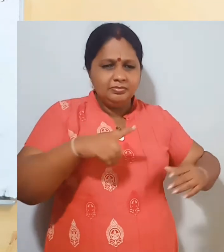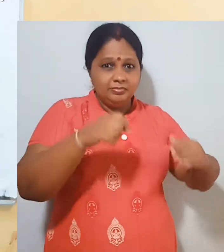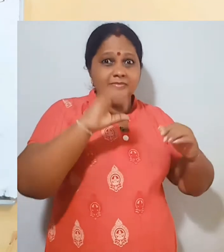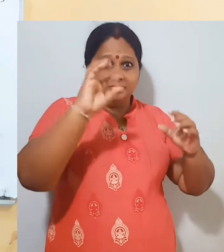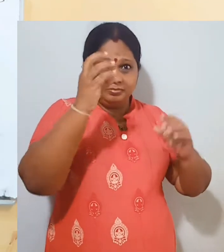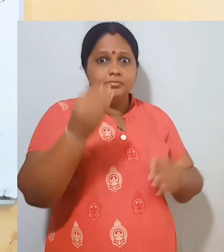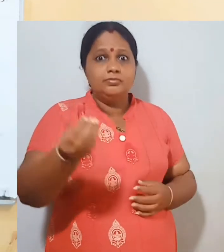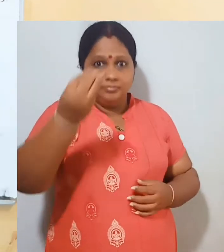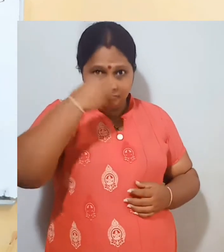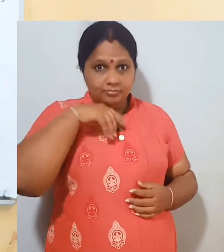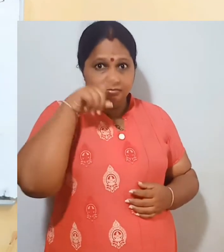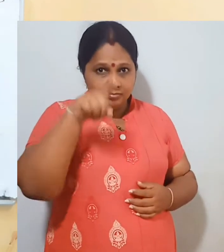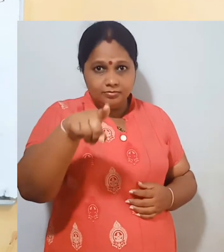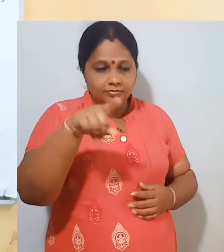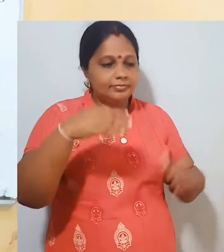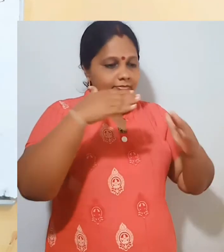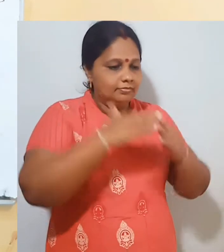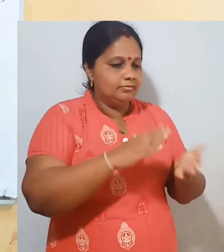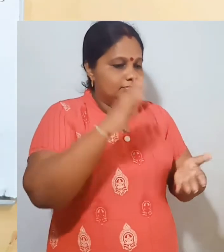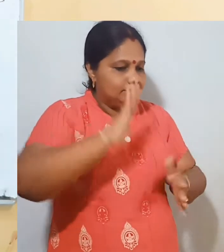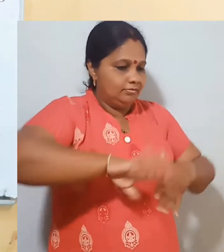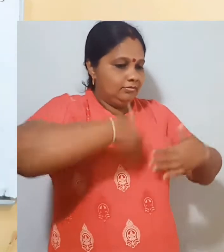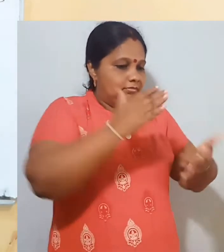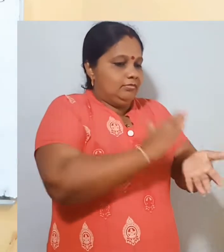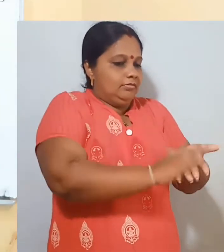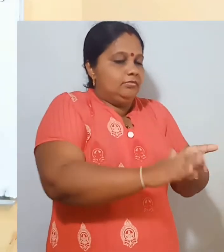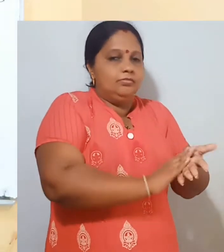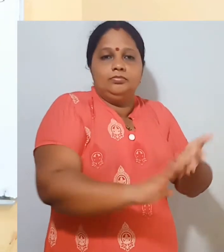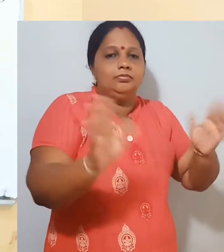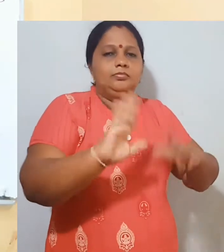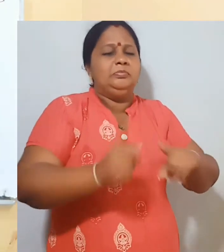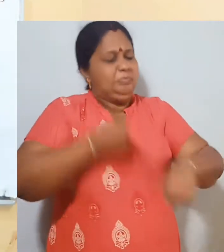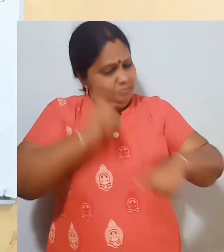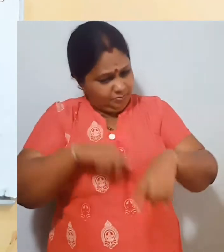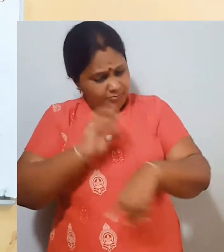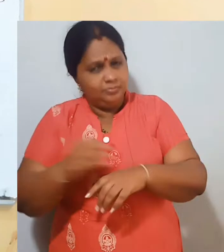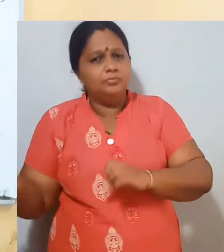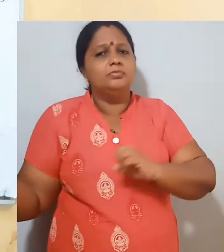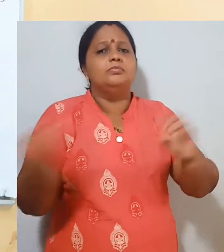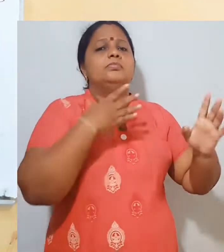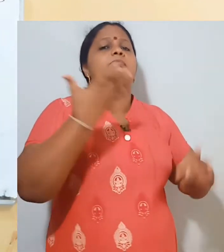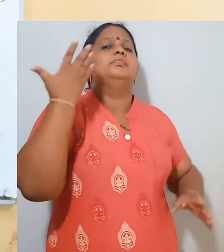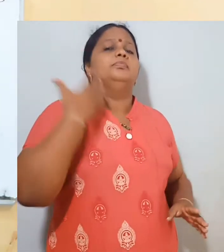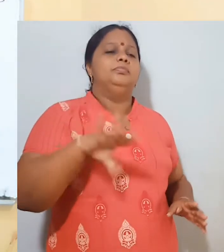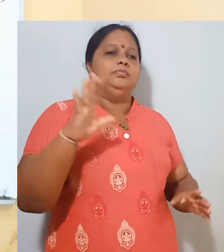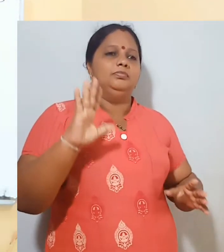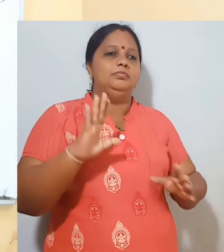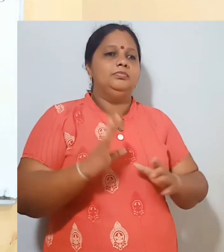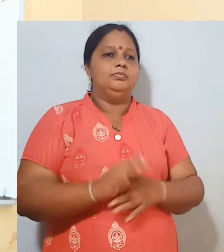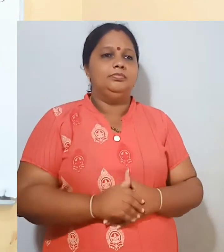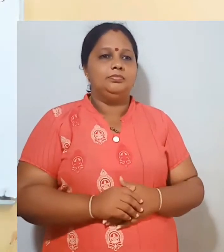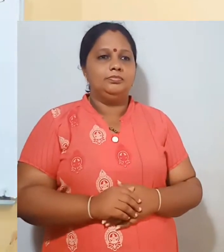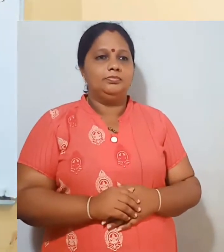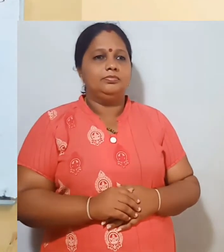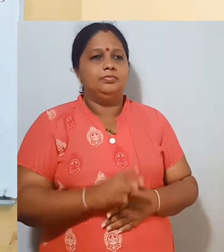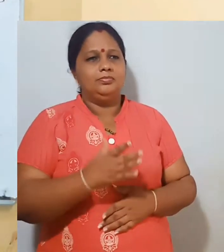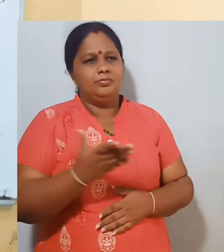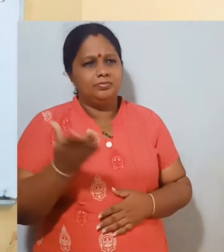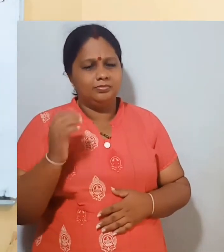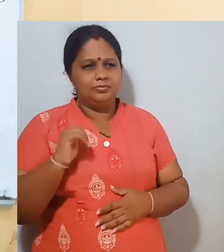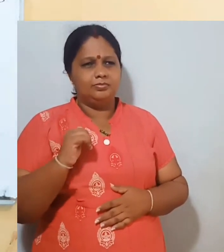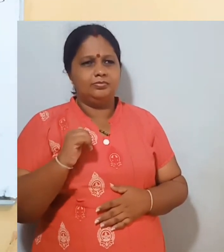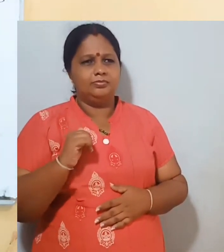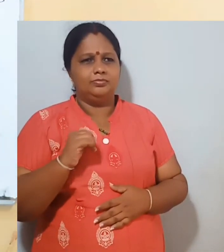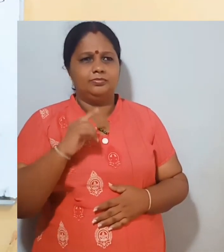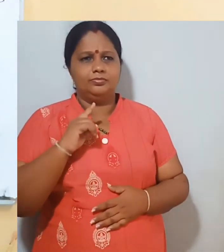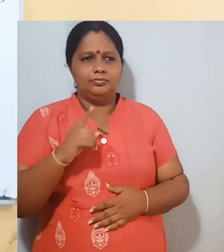கூடாது. குயிக்கா எவ்வளவு கெரியா ஹாஸ்பிட்டலுக்கு கொண்டு வந்து சேர்க்கணுமோ அவ்வளோ ஹாஸ்பிட்டலில் கொண்டு வந்து சேர்க்கணும். அப்போ அங்கே நாங்கள் எந்த ஒரு பதார்த்தம், அதாவது